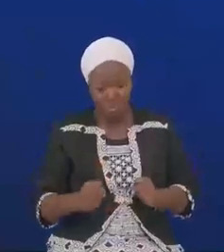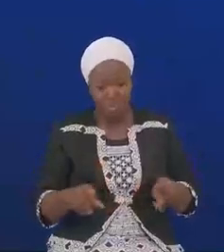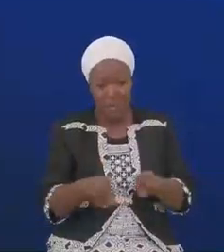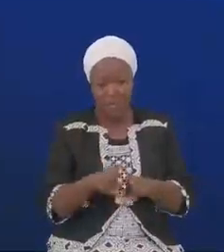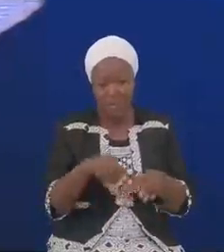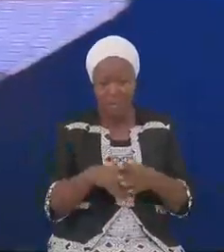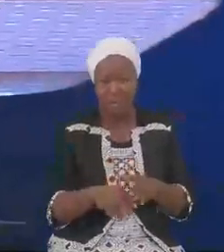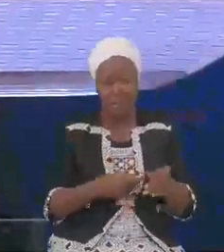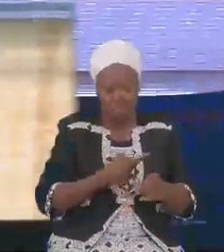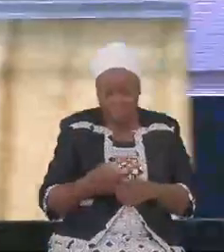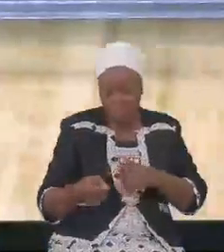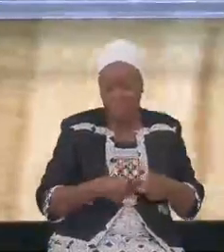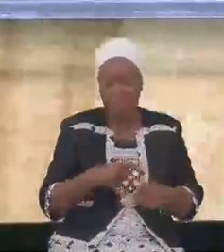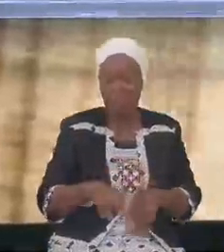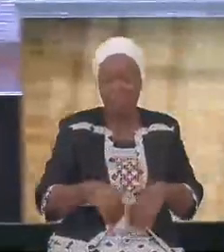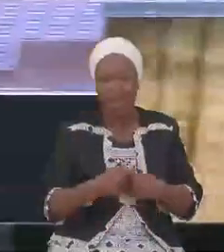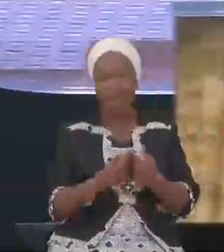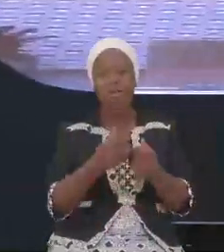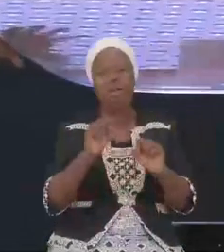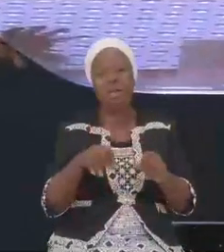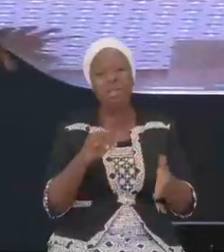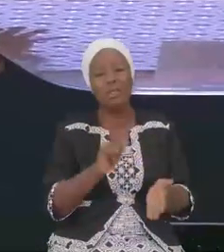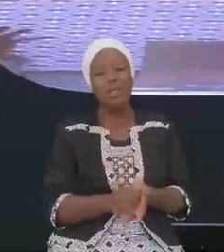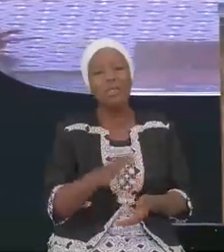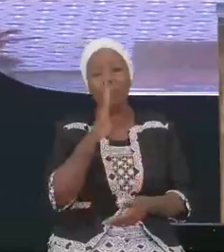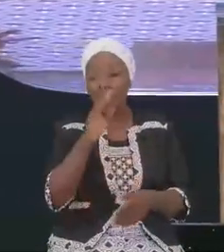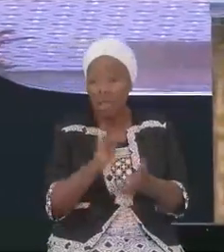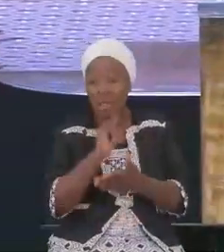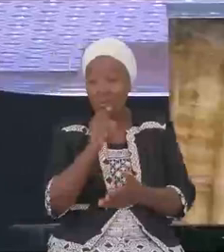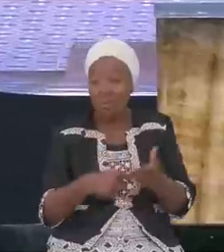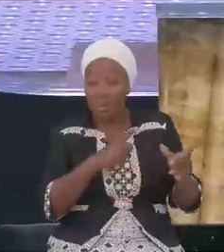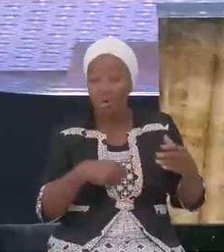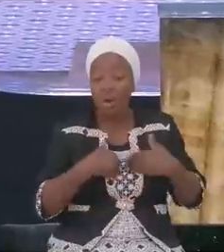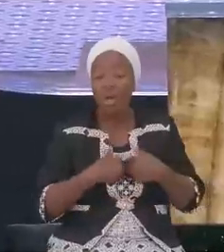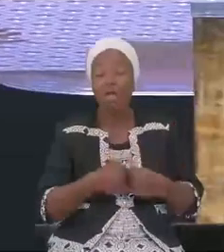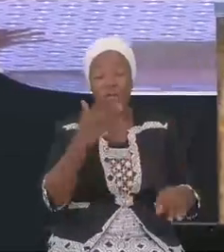de la persécution? Comment cela peut arriver? C'est ce que le Seigneur a promis. Mais